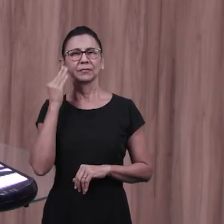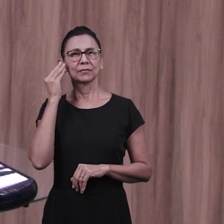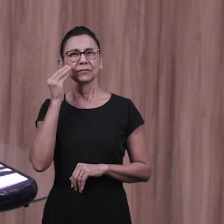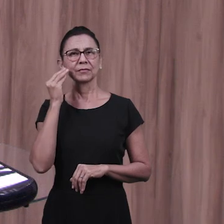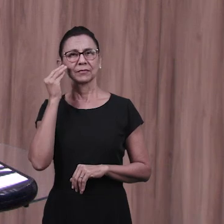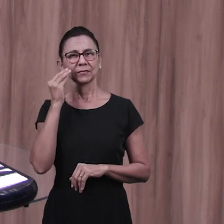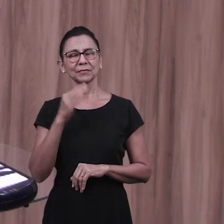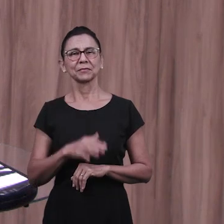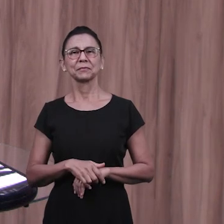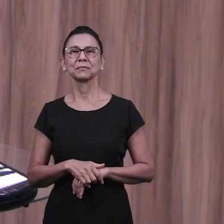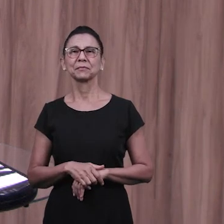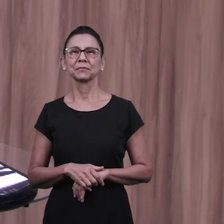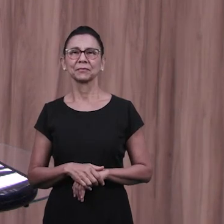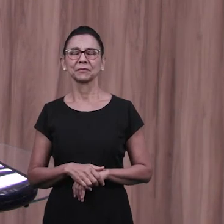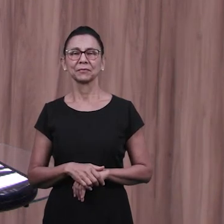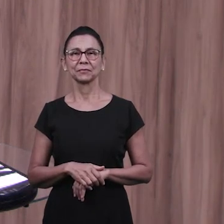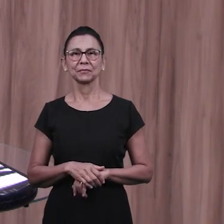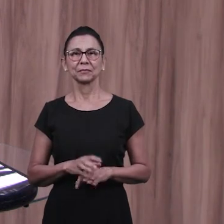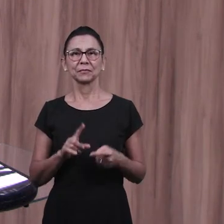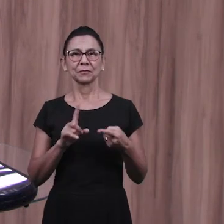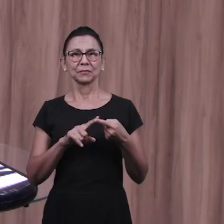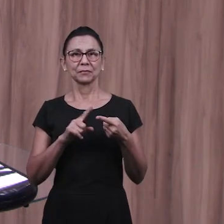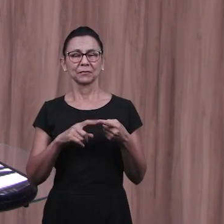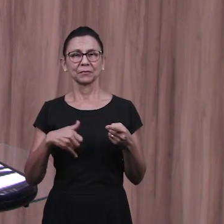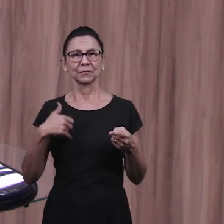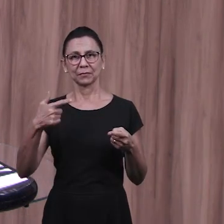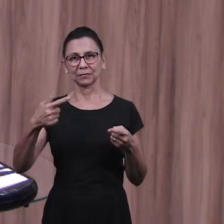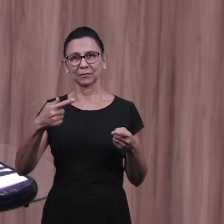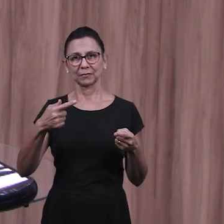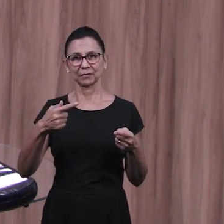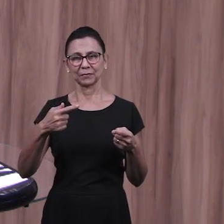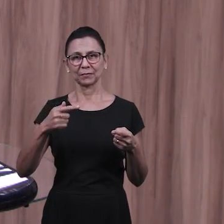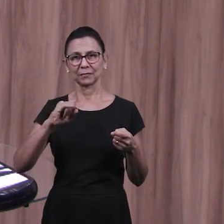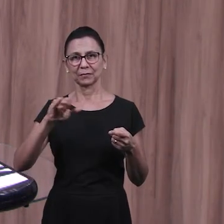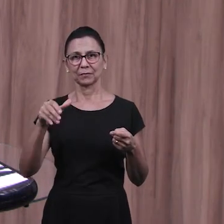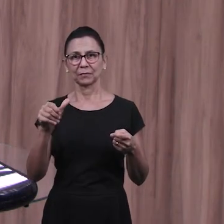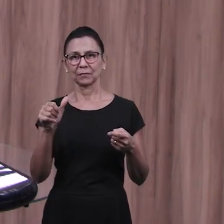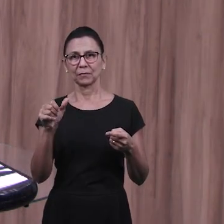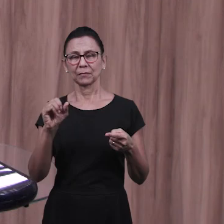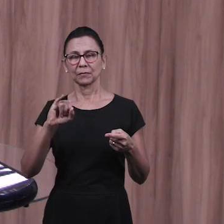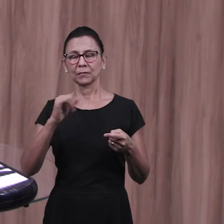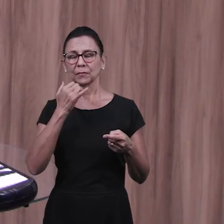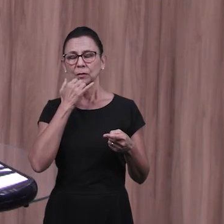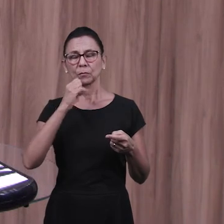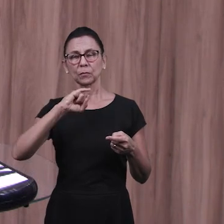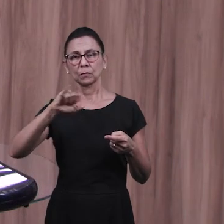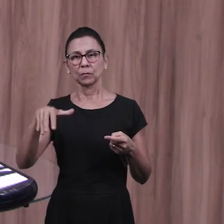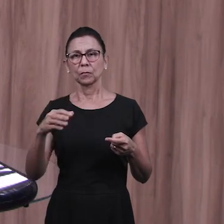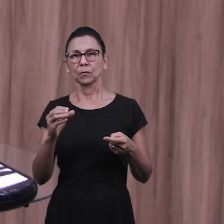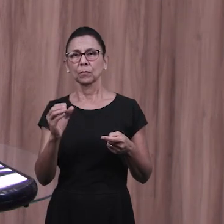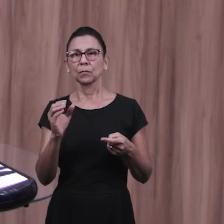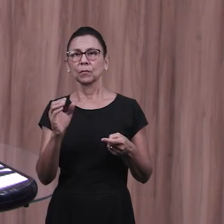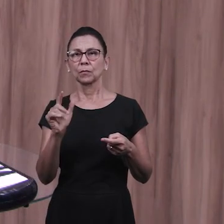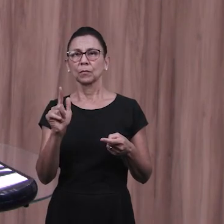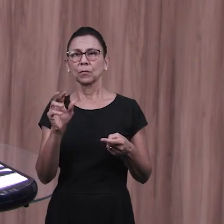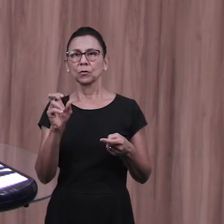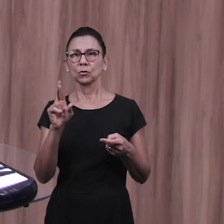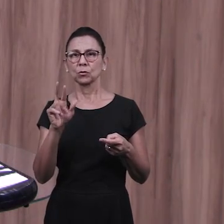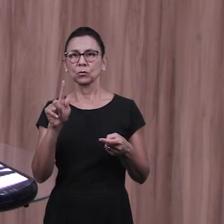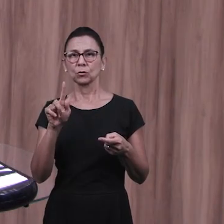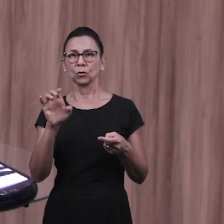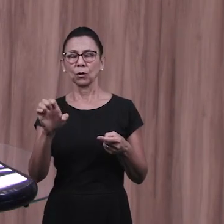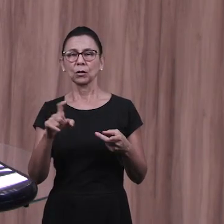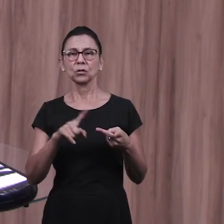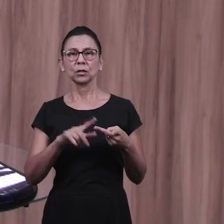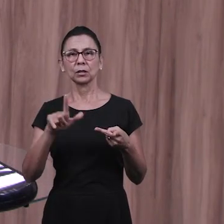racontant une expérience rapide des frères Georges et Lorina. Georges de 7 ans, Lorina de 3 ans, de Bahamas, Rio